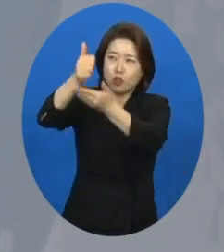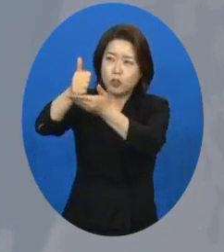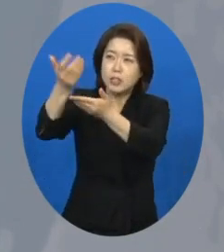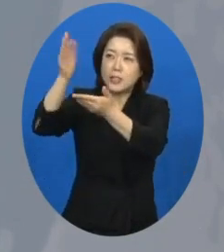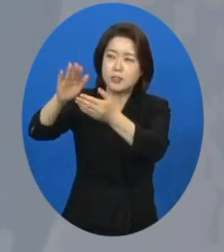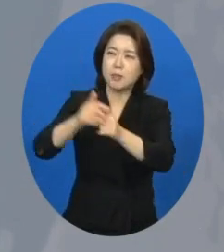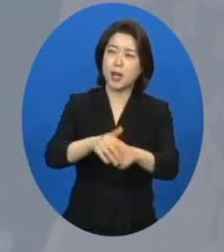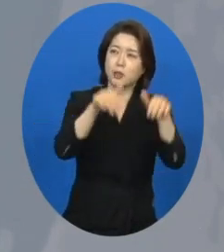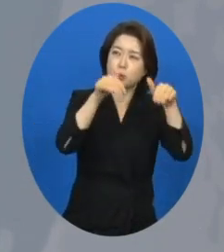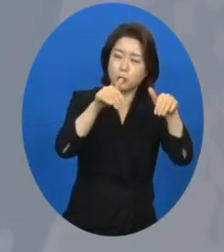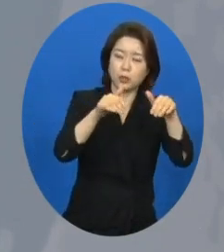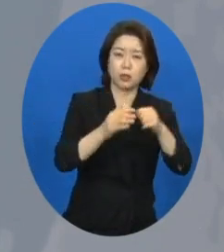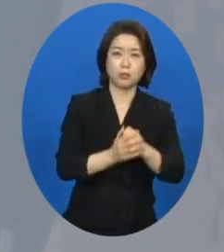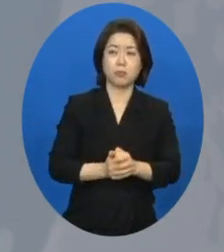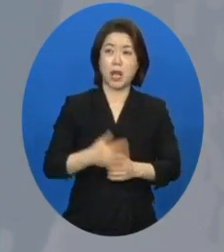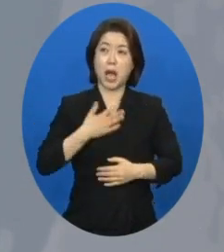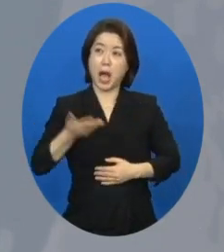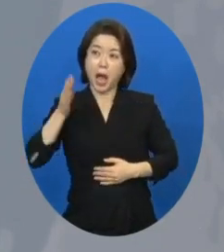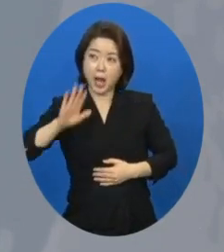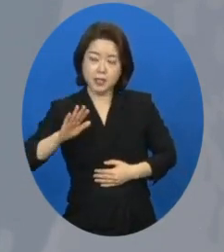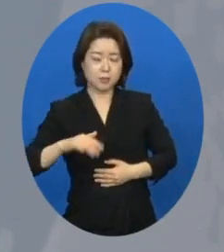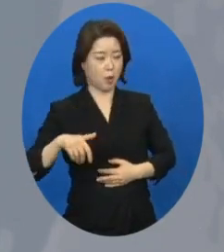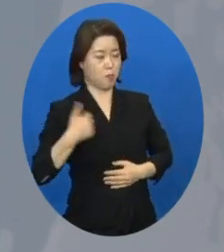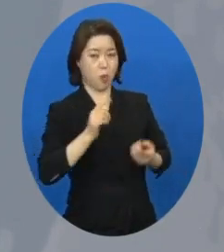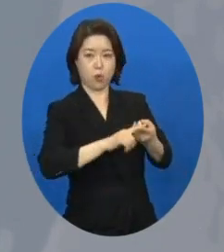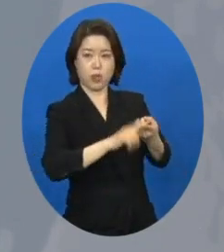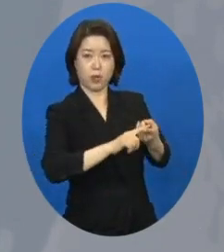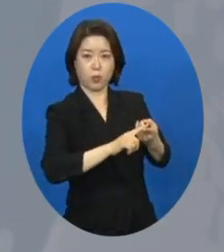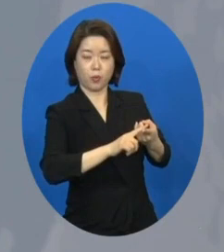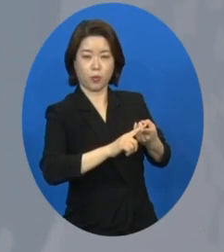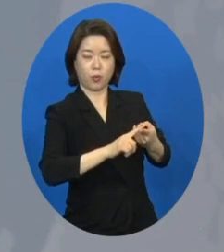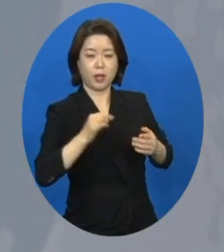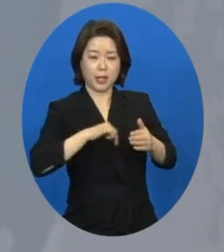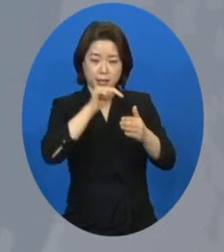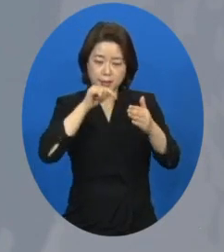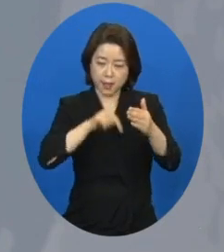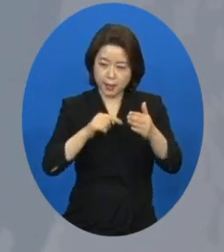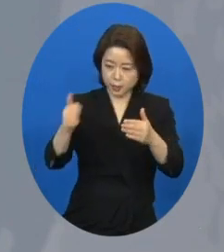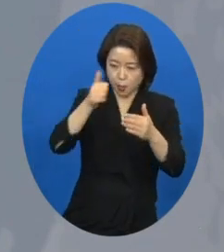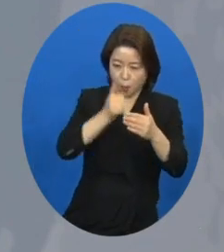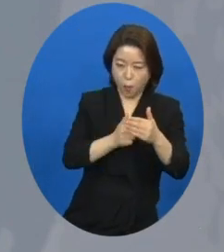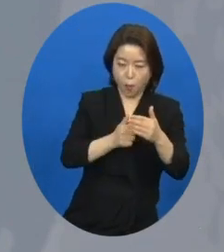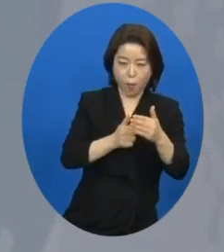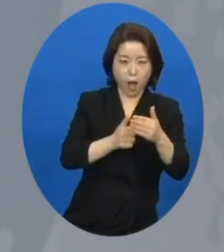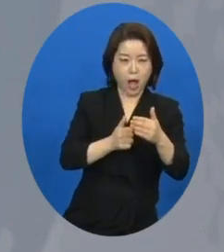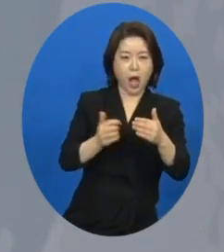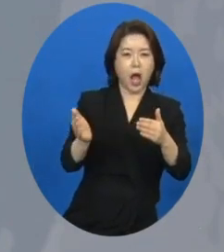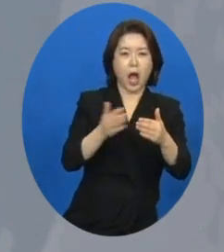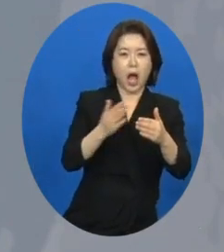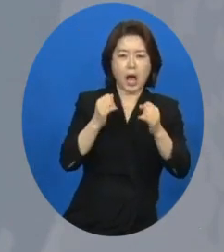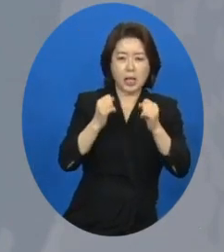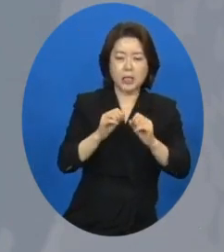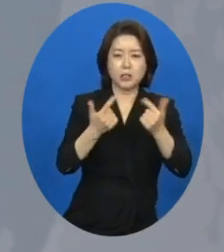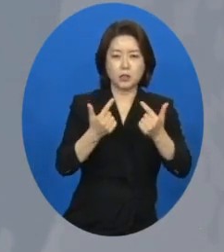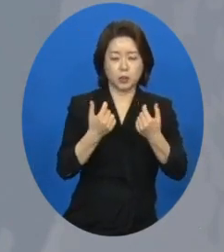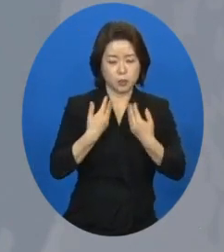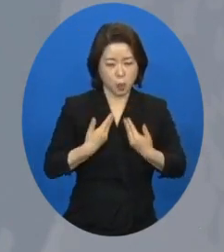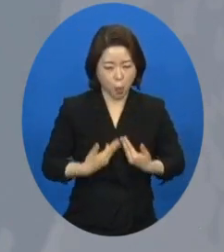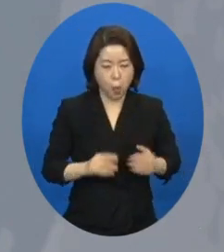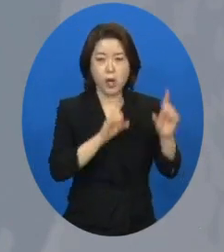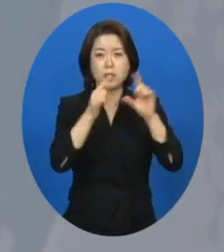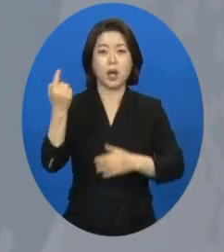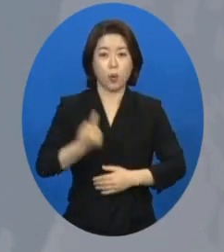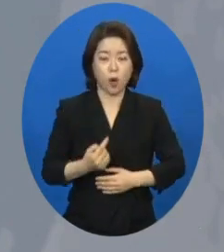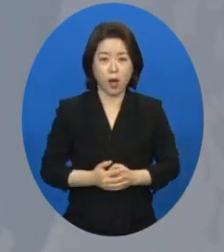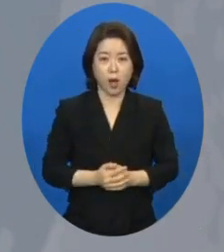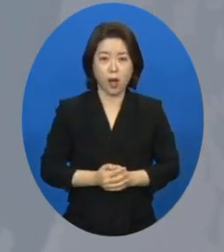종처럼 알면서도 모르는 것처럼 내 가슴 속에 있으면서도 없는 것처럼 살아왔다. 그는